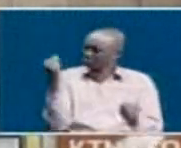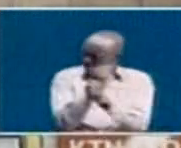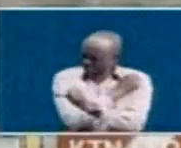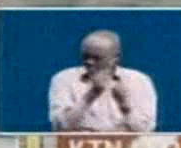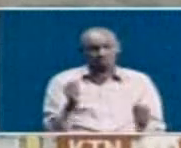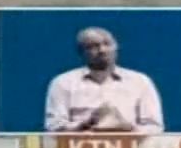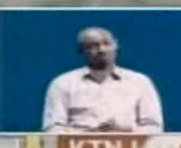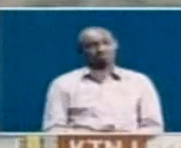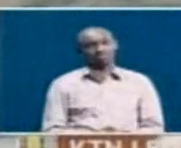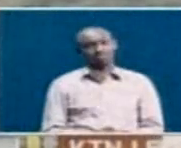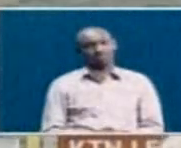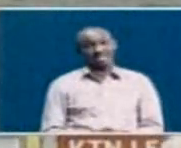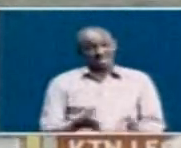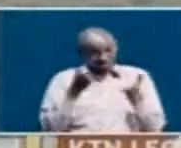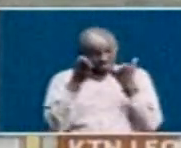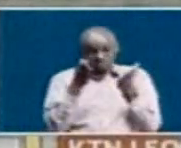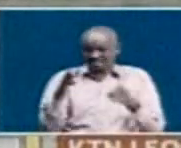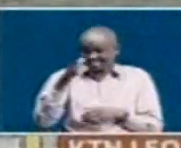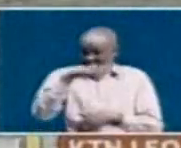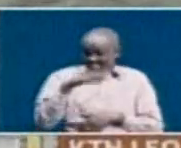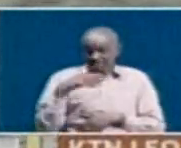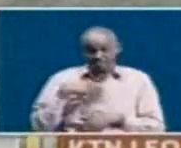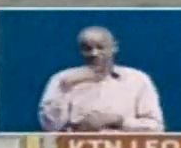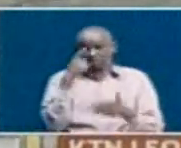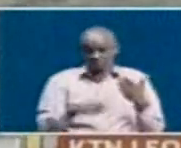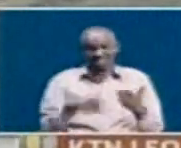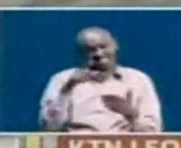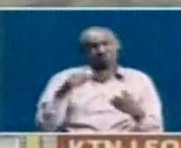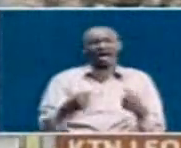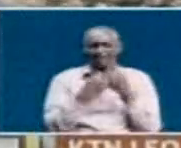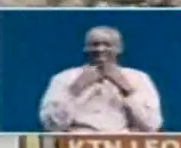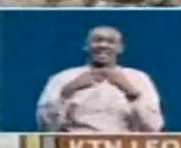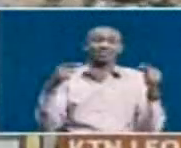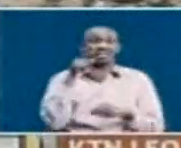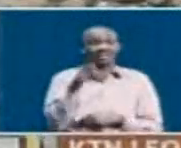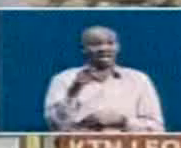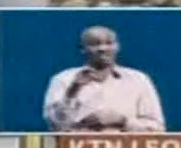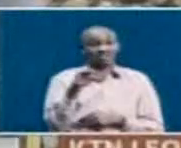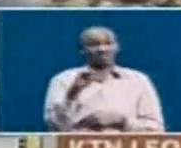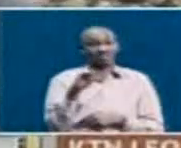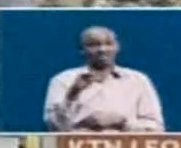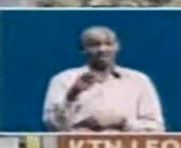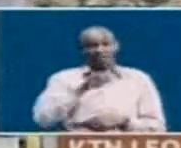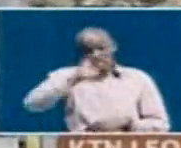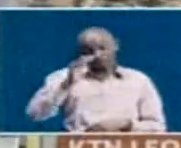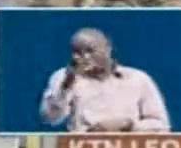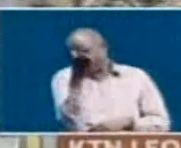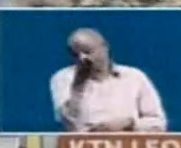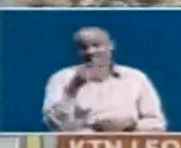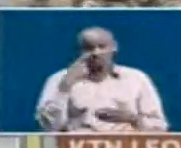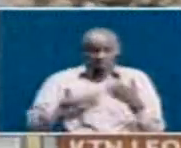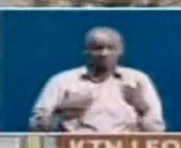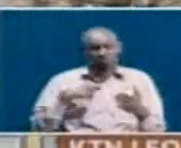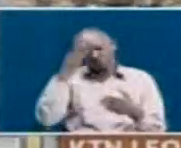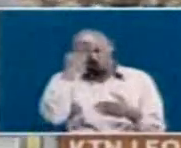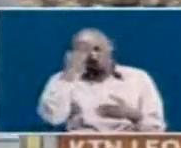that. Ni milima ambao wakazi katika eneo hili wanasema ndio kiri cha swala nzima katika mapigano haya. Milima ambao tumeweza kukua ili kuweza